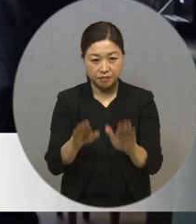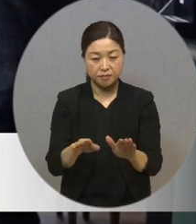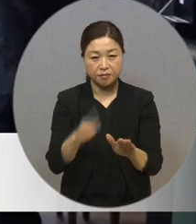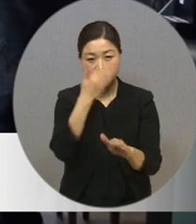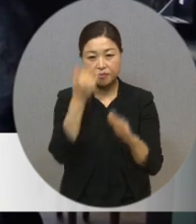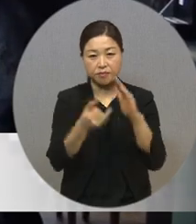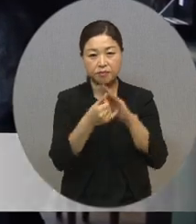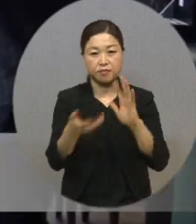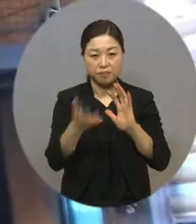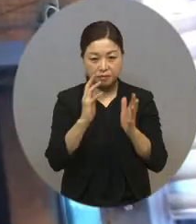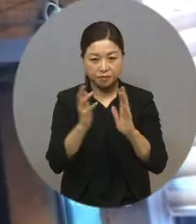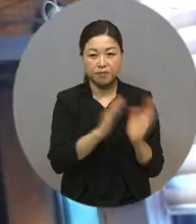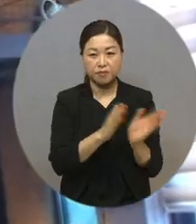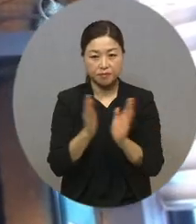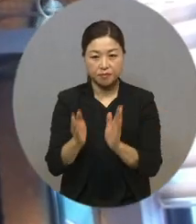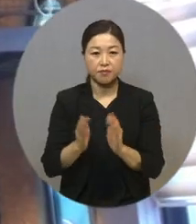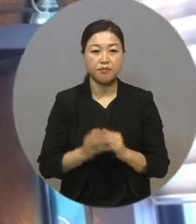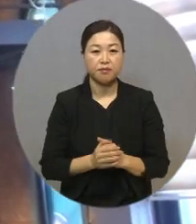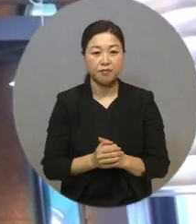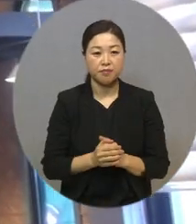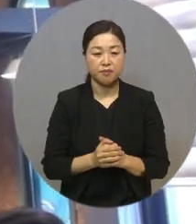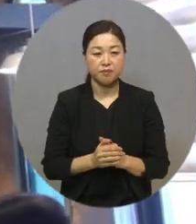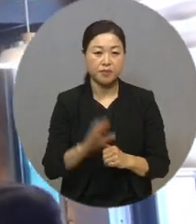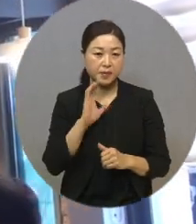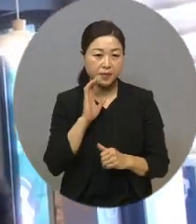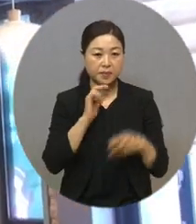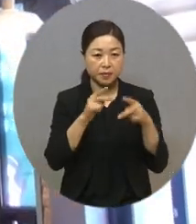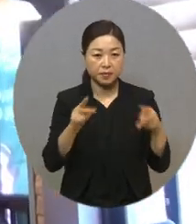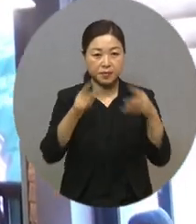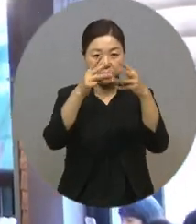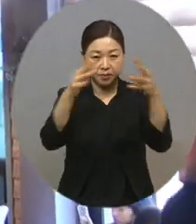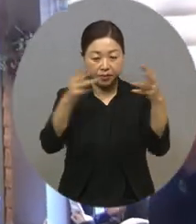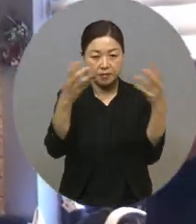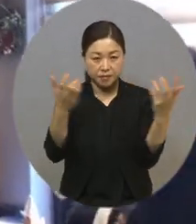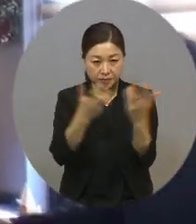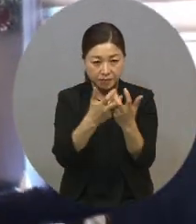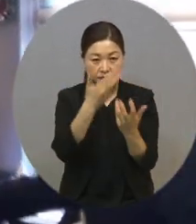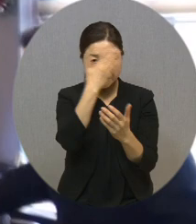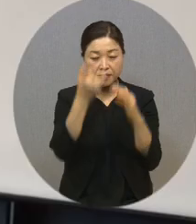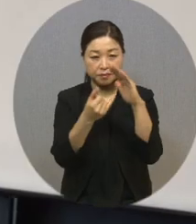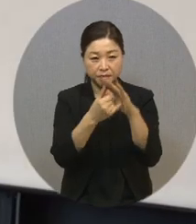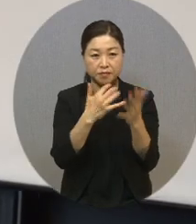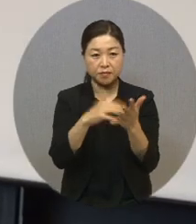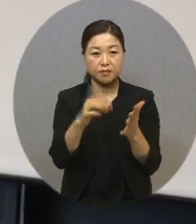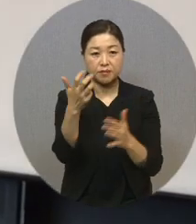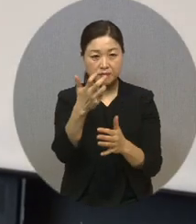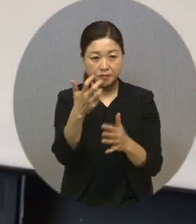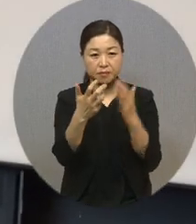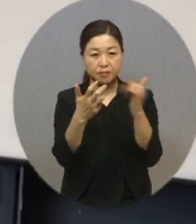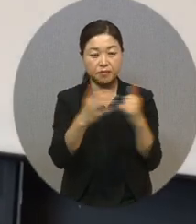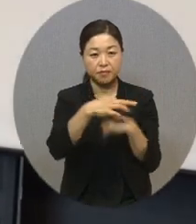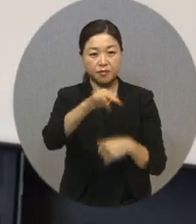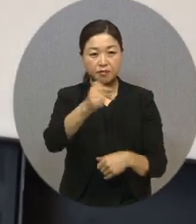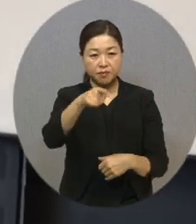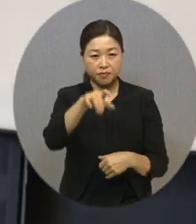포럼을 준비하였습니다. 카페 2, 3층을 꽉 채운 80여 명의 청소년들은